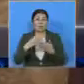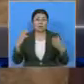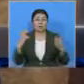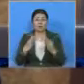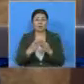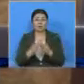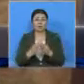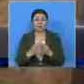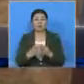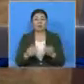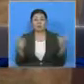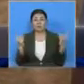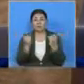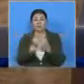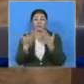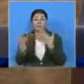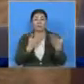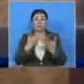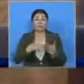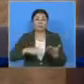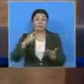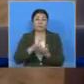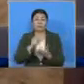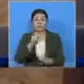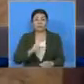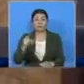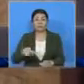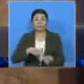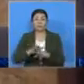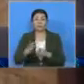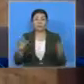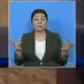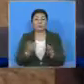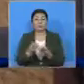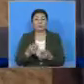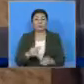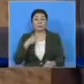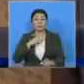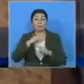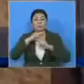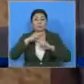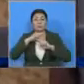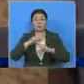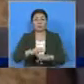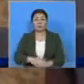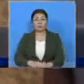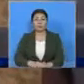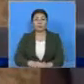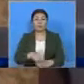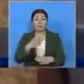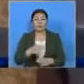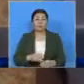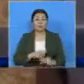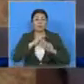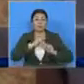тікелей сөйлесеміз. Алған міндеттемені азаматтар орындау керек, ашық айтқанда. Жаңа енді байқадыңыздар ғой, біраз жартылай жасап кетіп қалған жігіттер